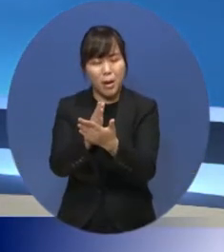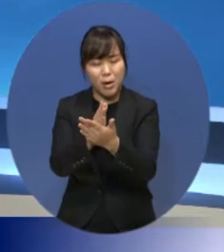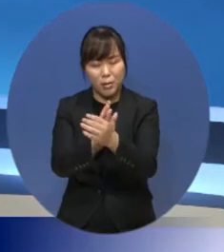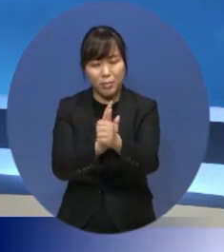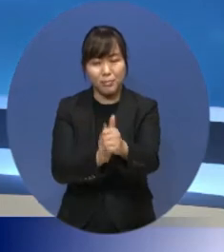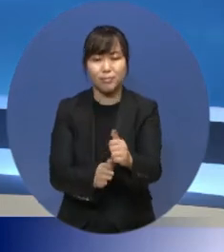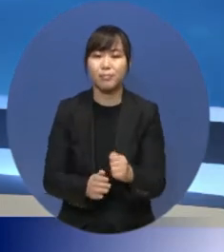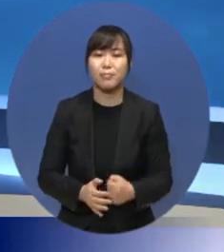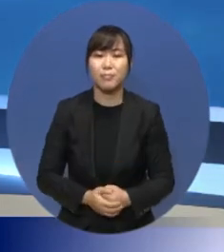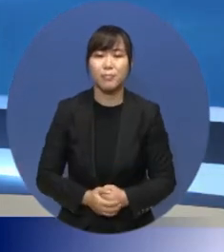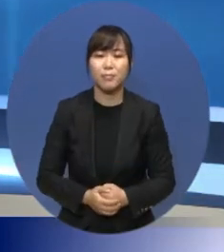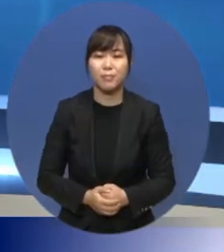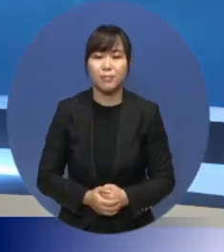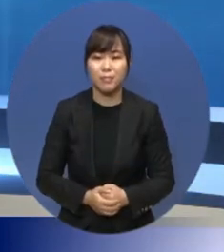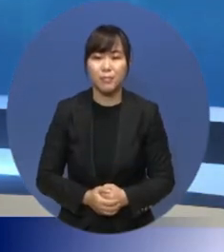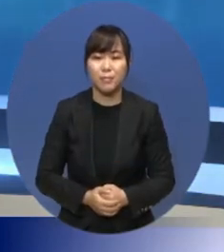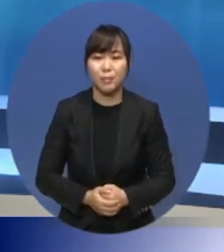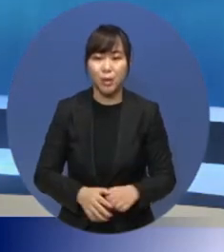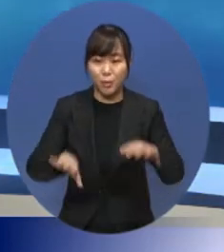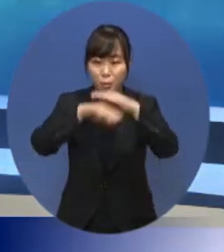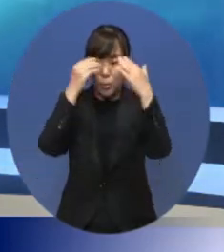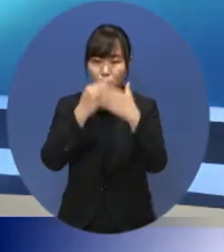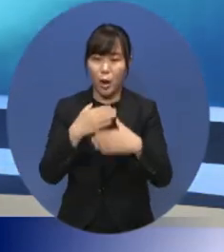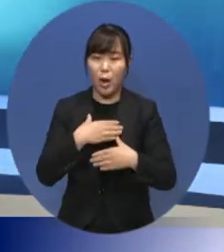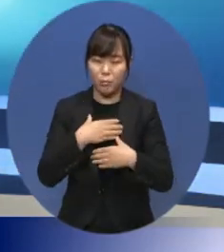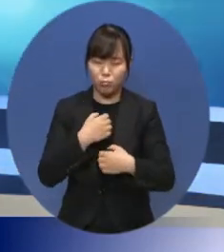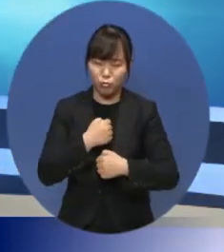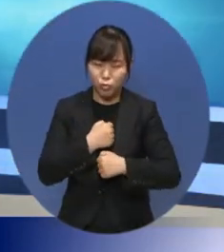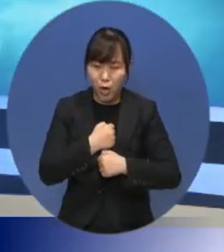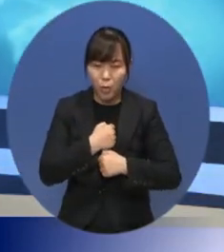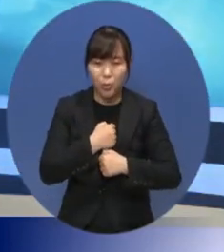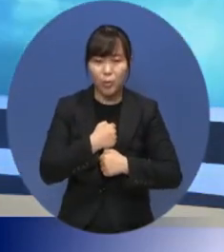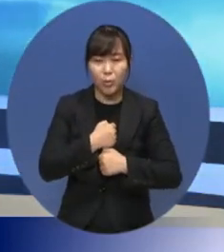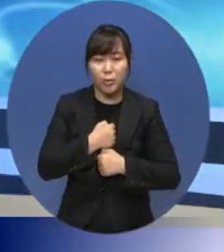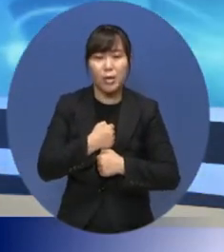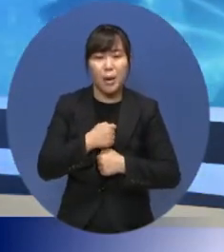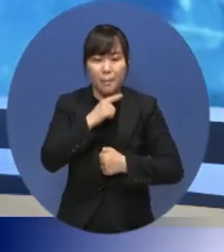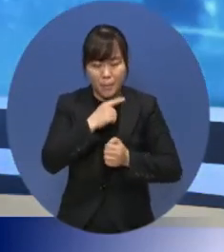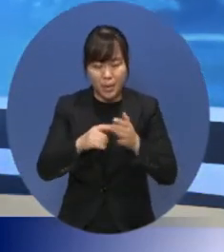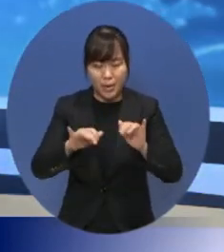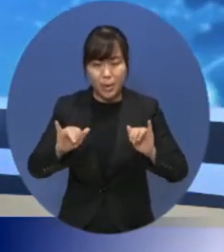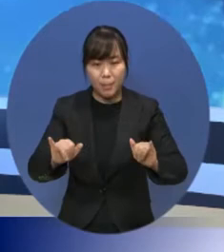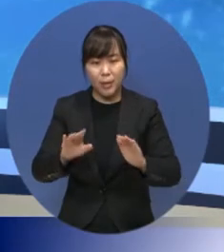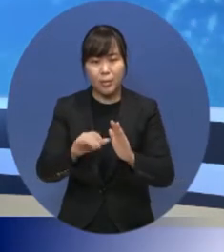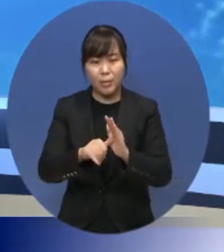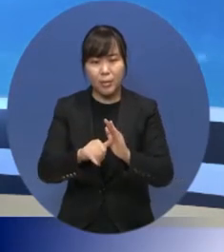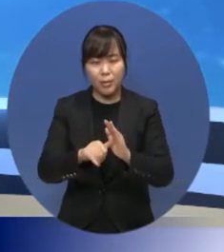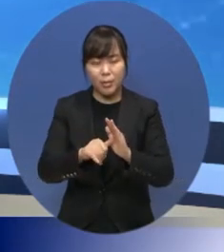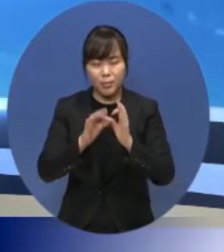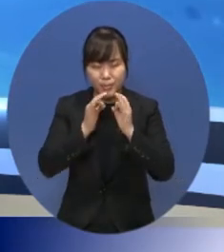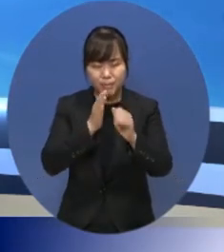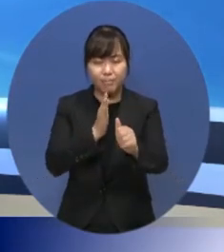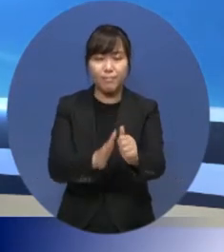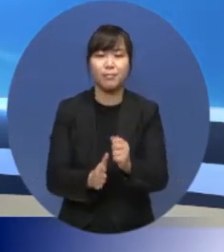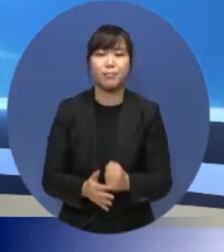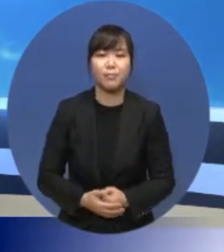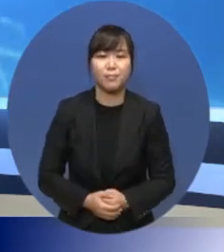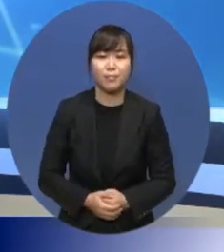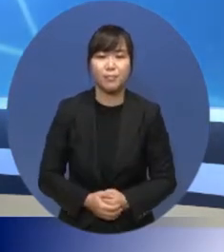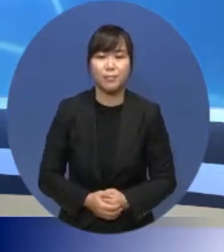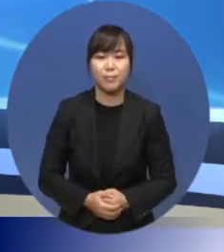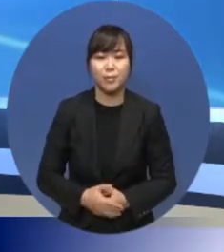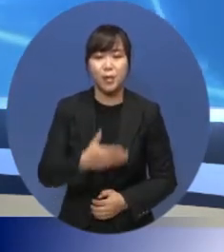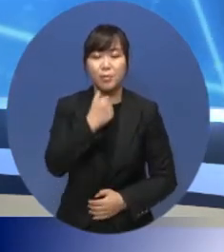것을 당부했습니다 모두 안전에 각별히 유의하시어 피해를 예방하는데 만전을 기해 주시기 바랍니다